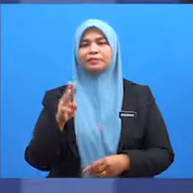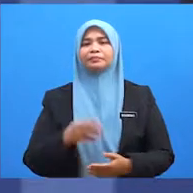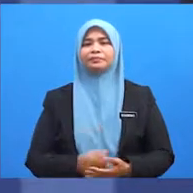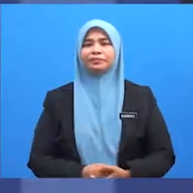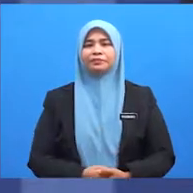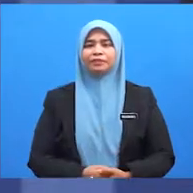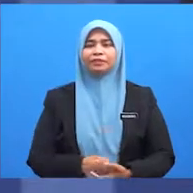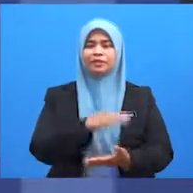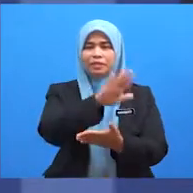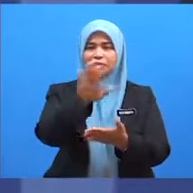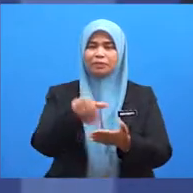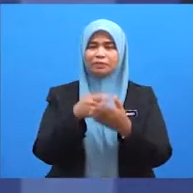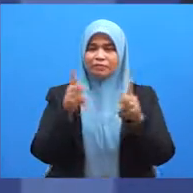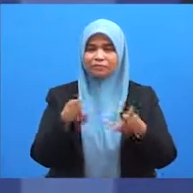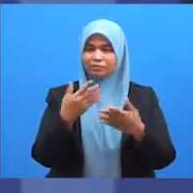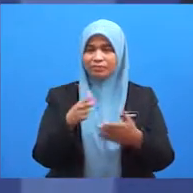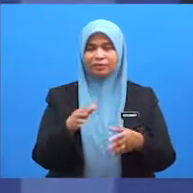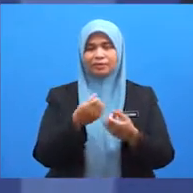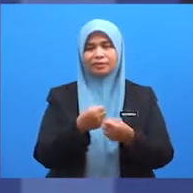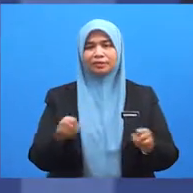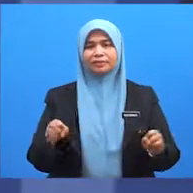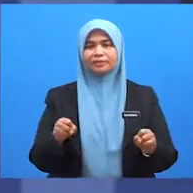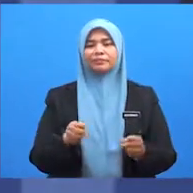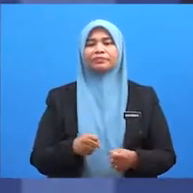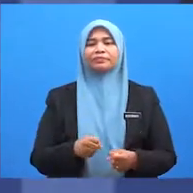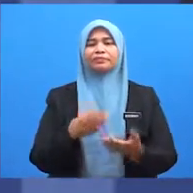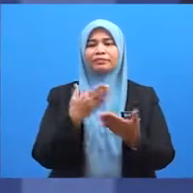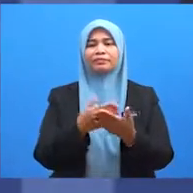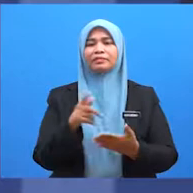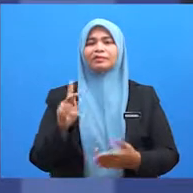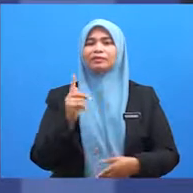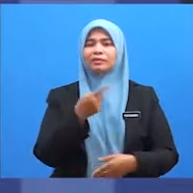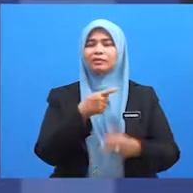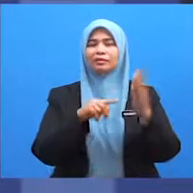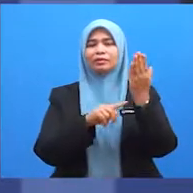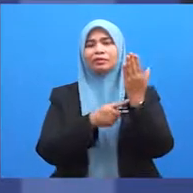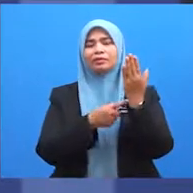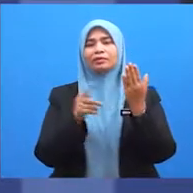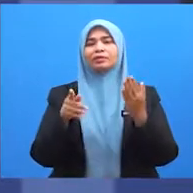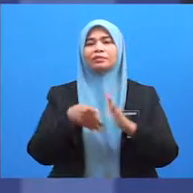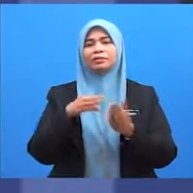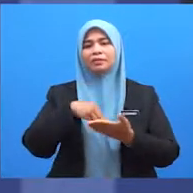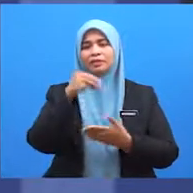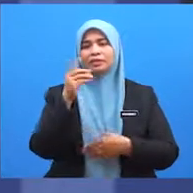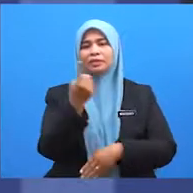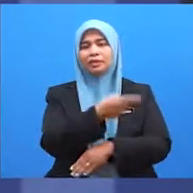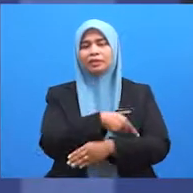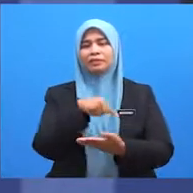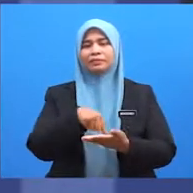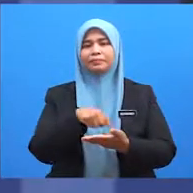Semua pelajar telah bersedia? Baiklah, mari kita mulakan pembelajaran hari ini.